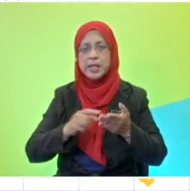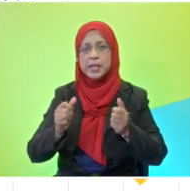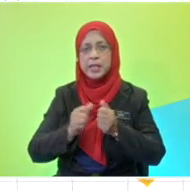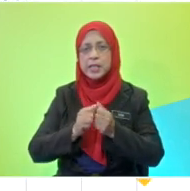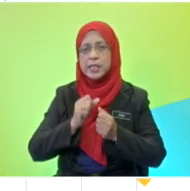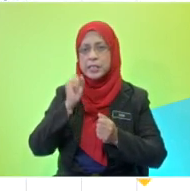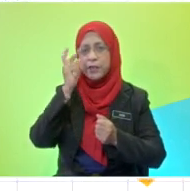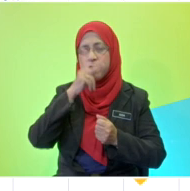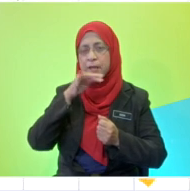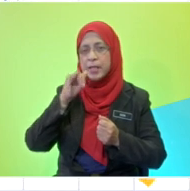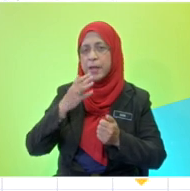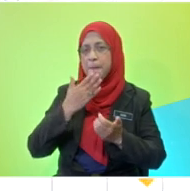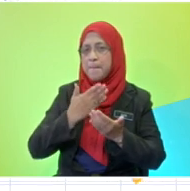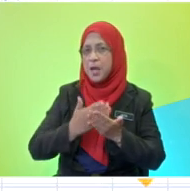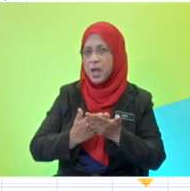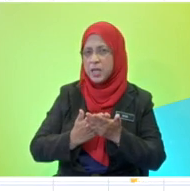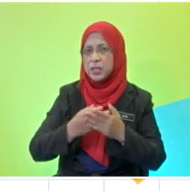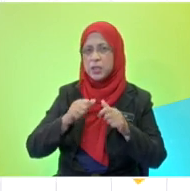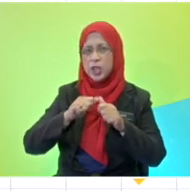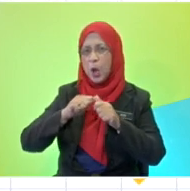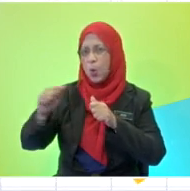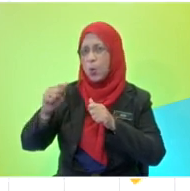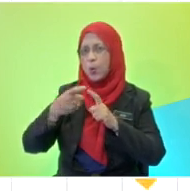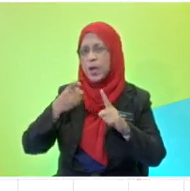serta menjauhi sifat bakteri